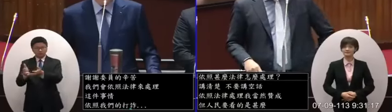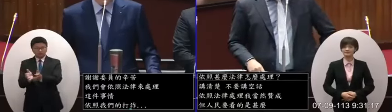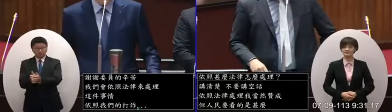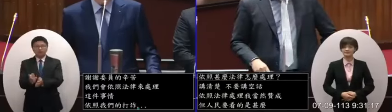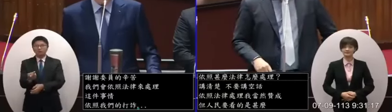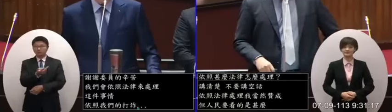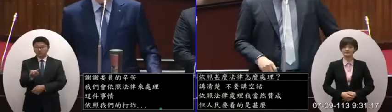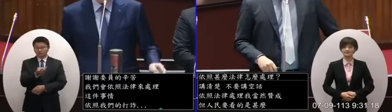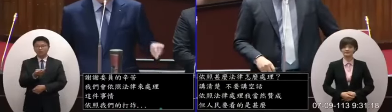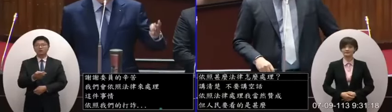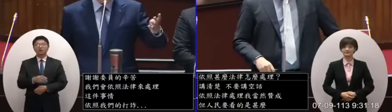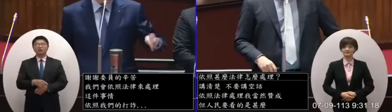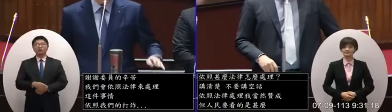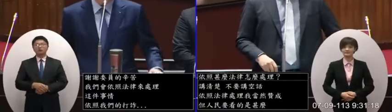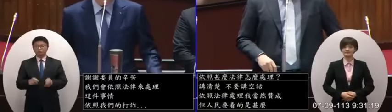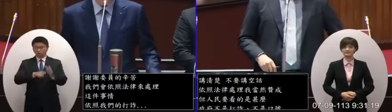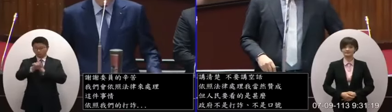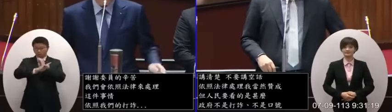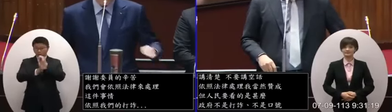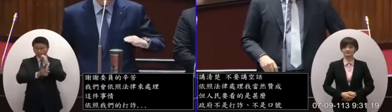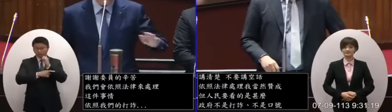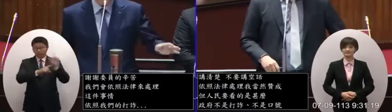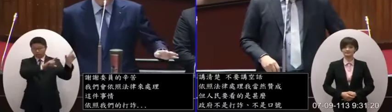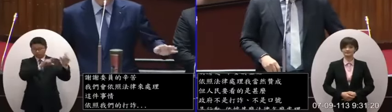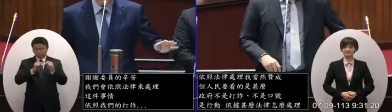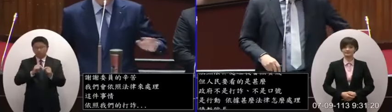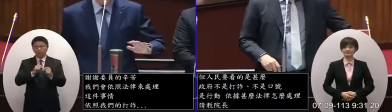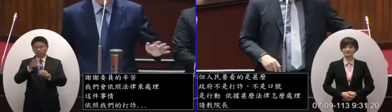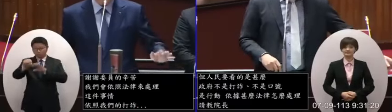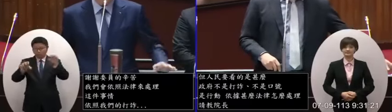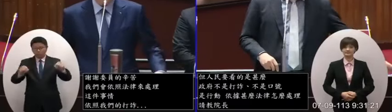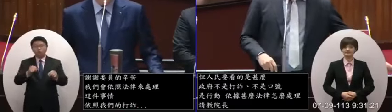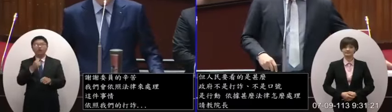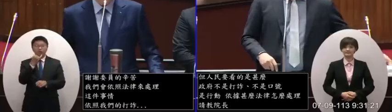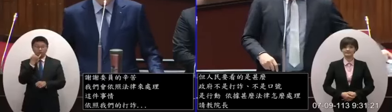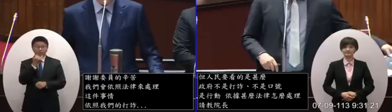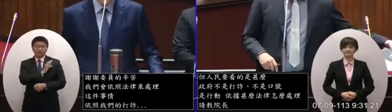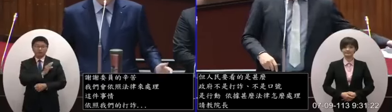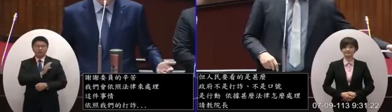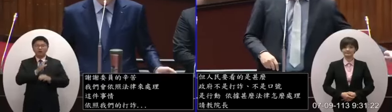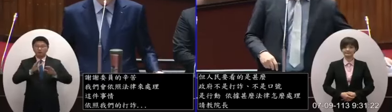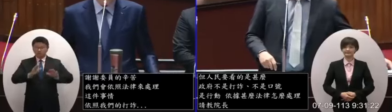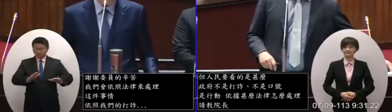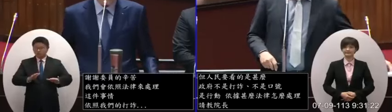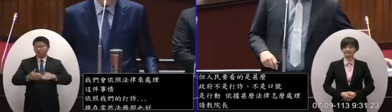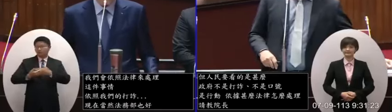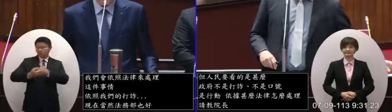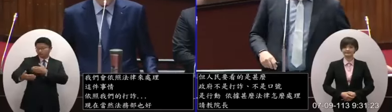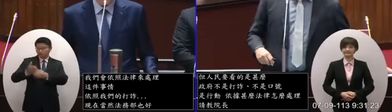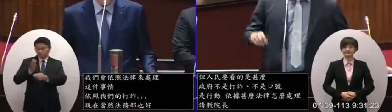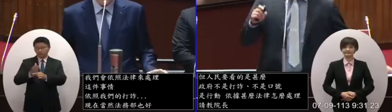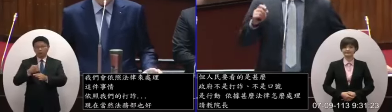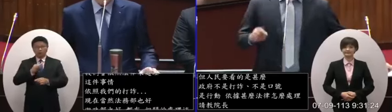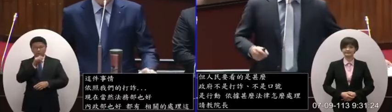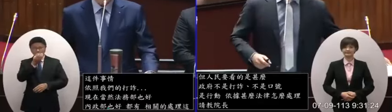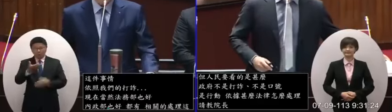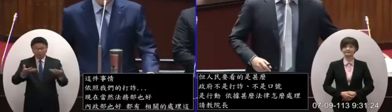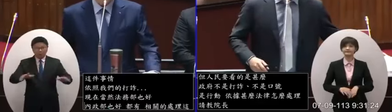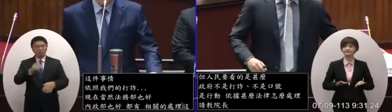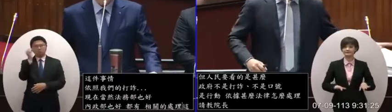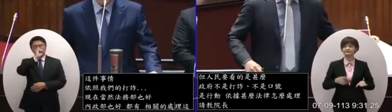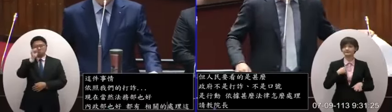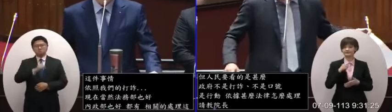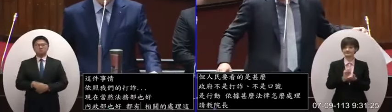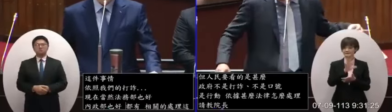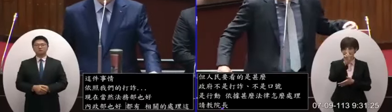他们都有相关的来处理这些事情。那整个过程当中，现在在进行当中，我也不宜多讲啊。 我现在跟院长